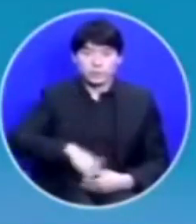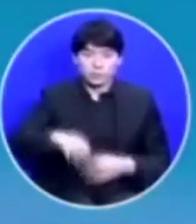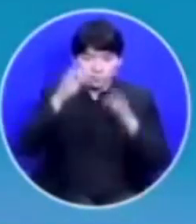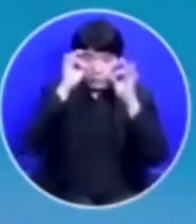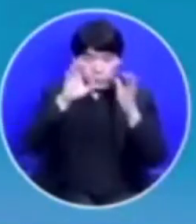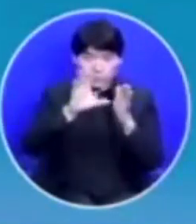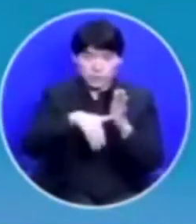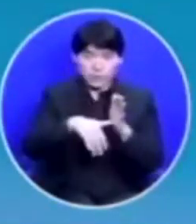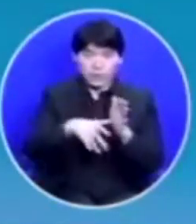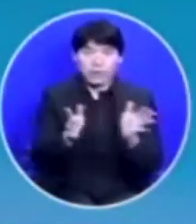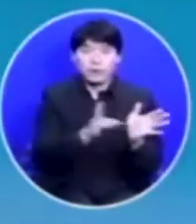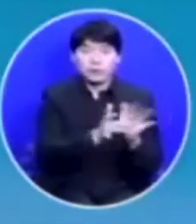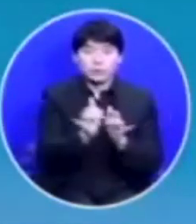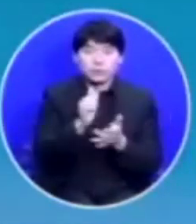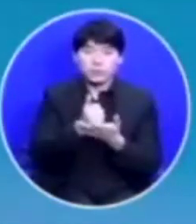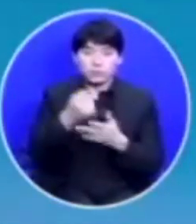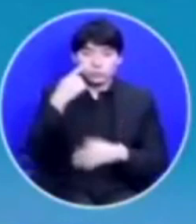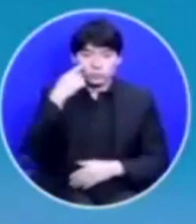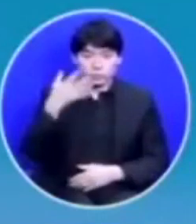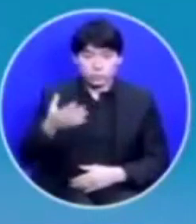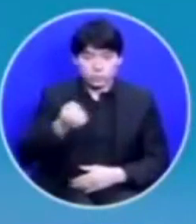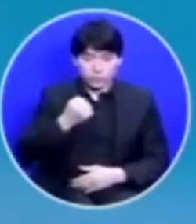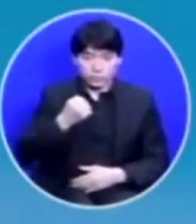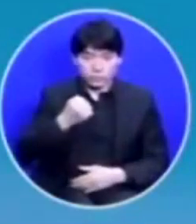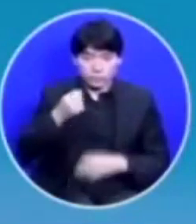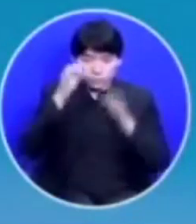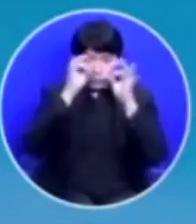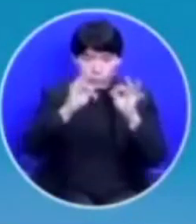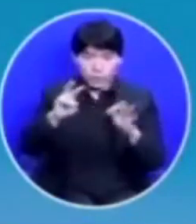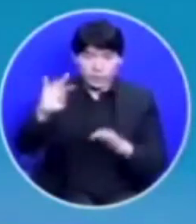예수님의 눈으로 볼 수 있어야 합니다